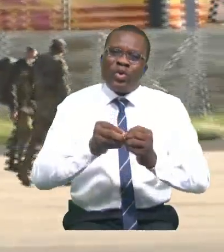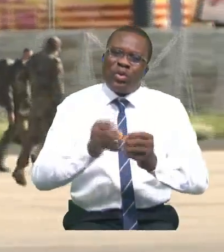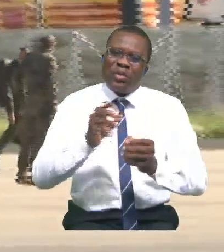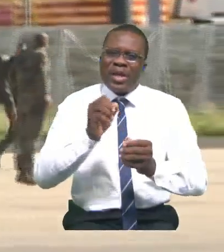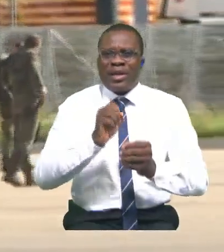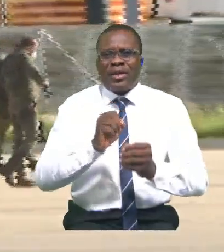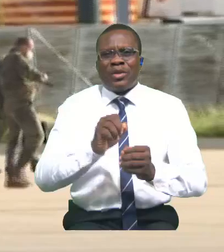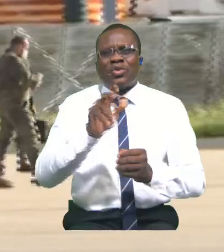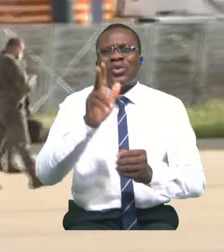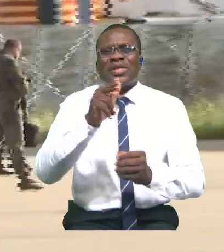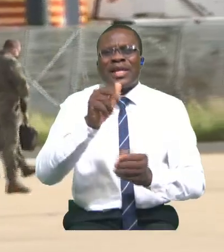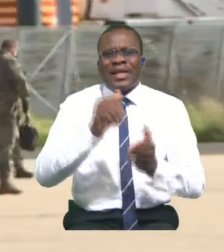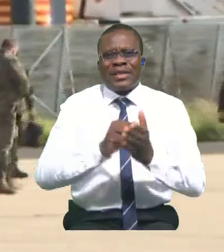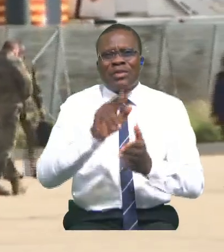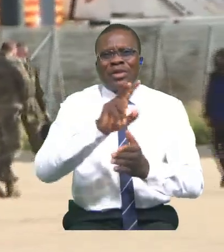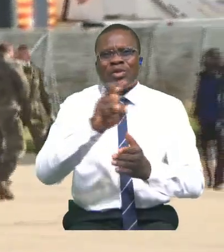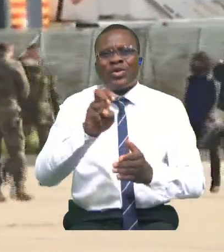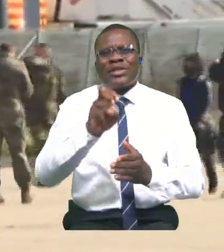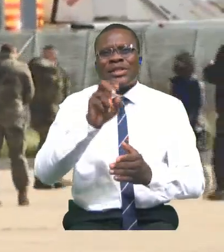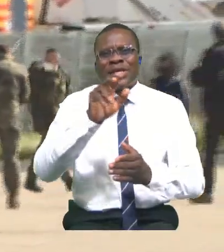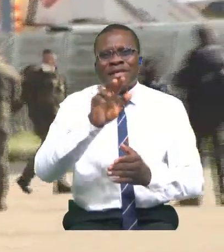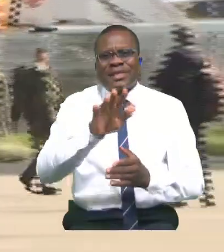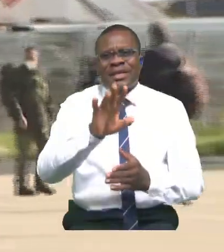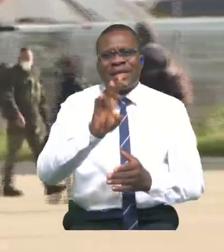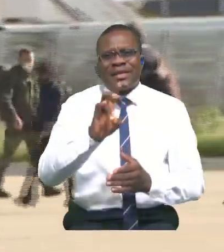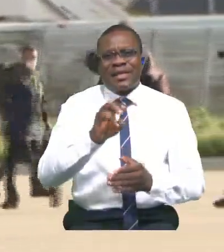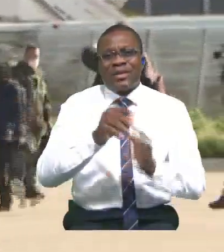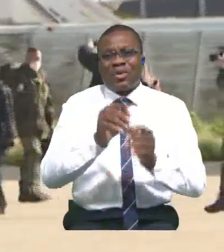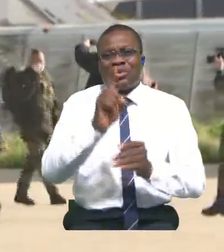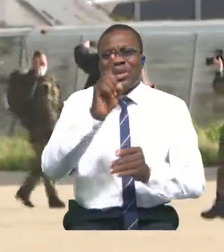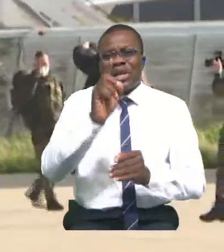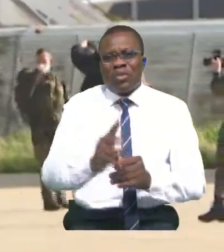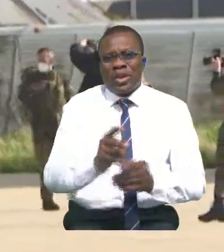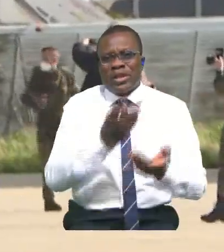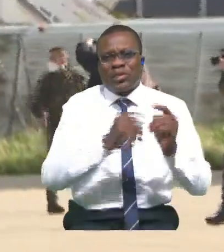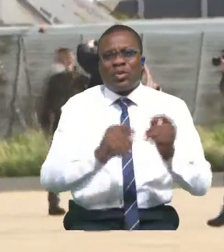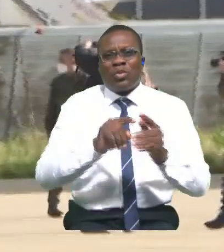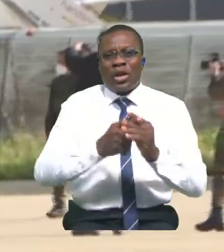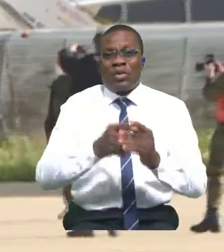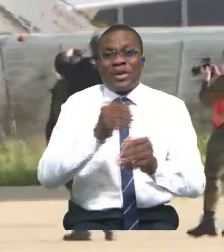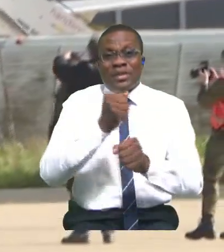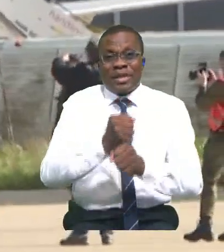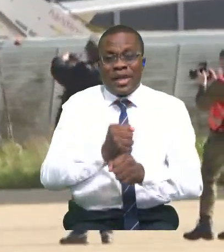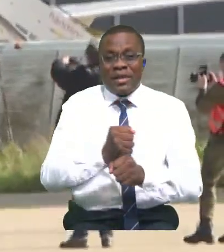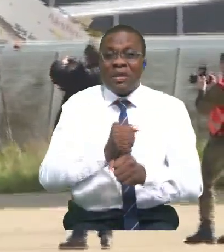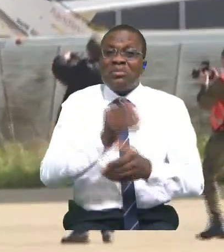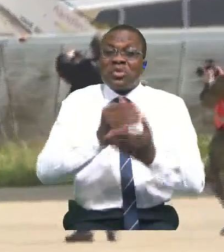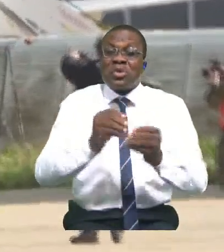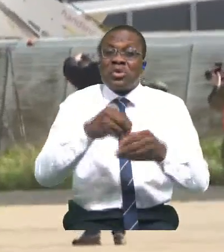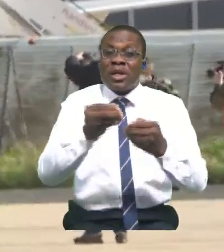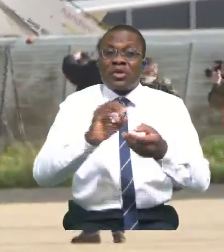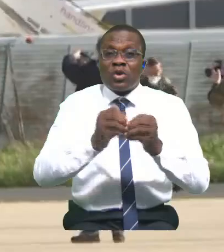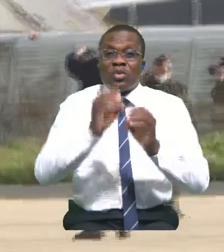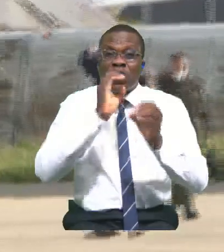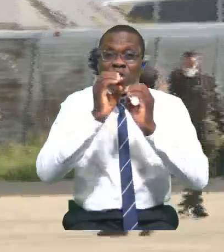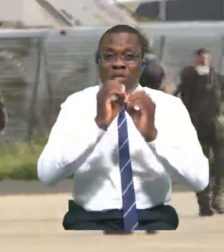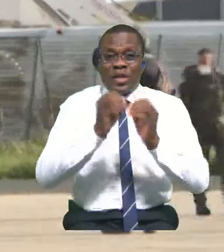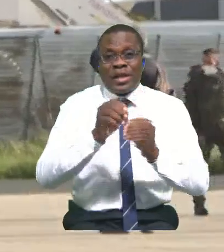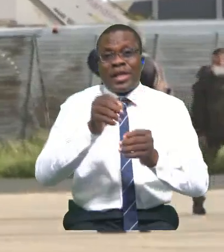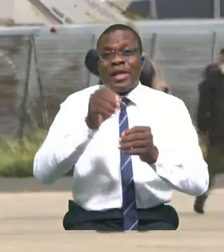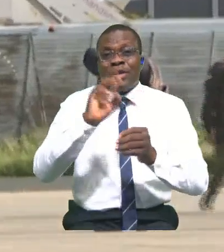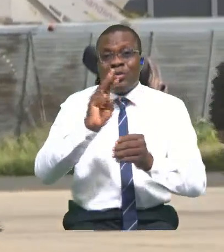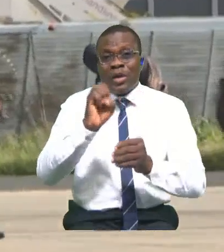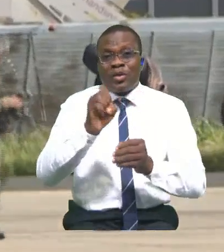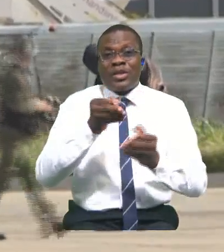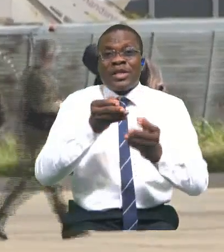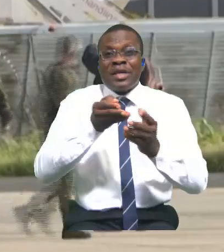à 13257 morts danst près de la moitié depuis le début de l'année selon les données communiquées mercredi par la Direction générale de la